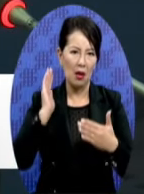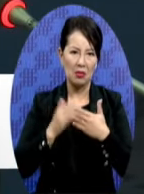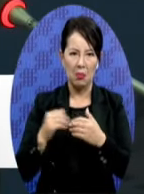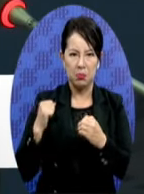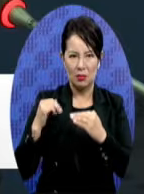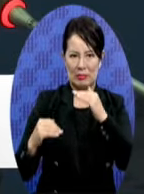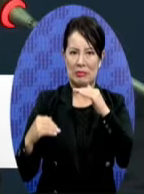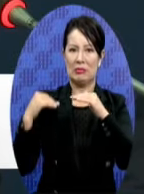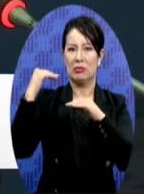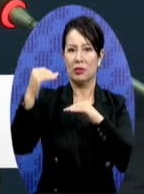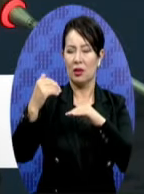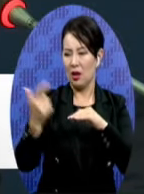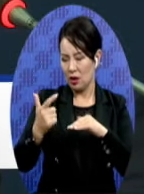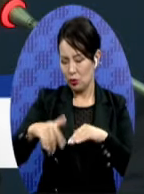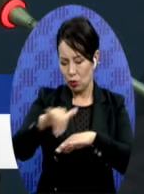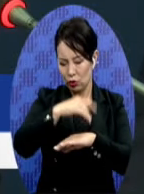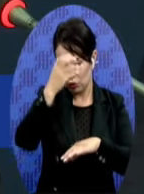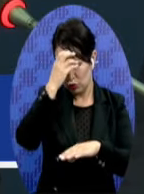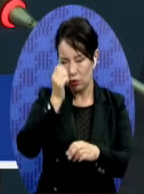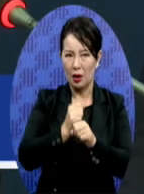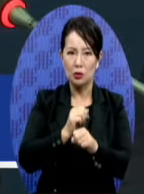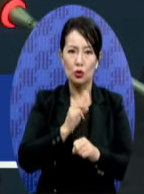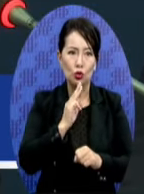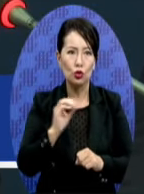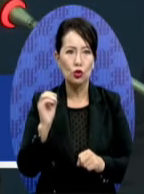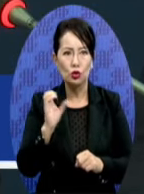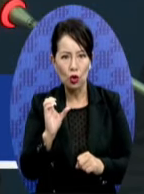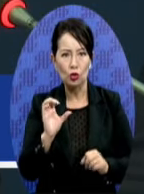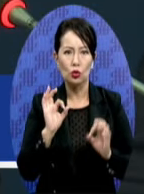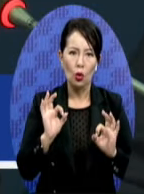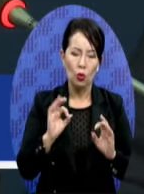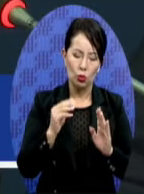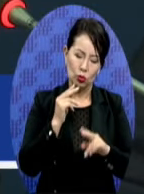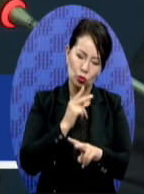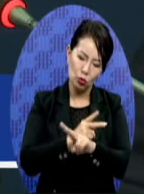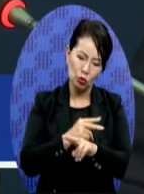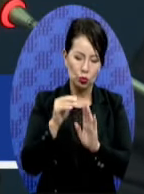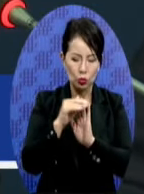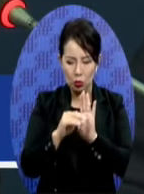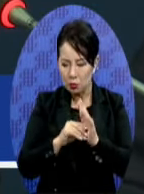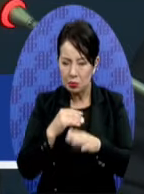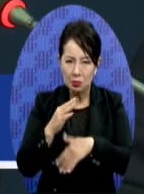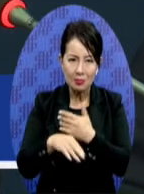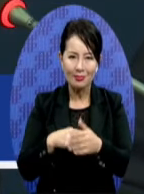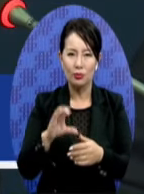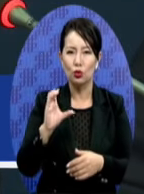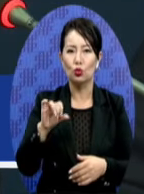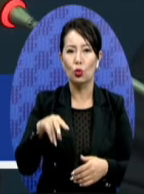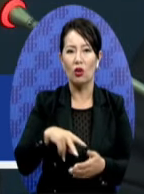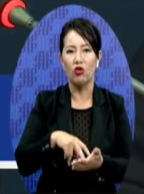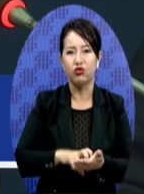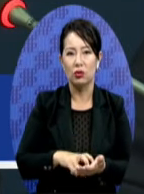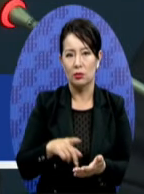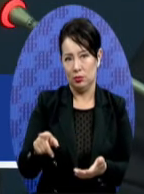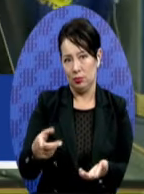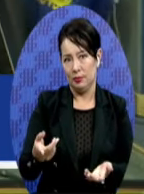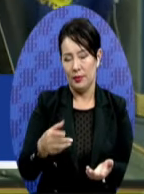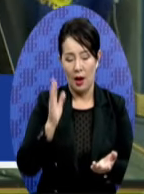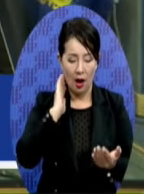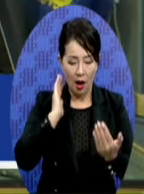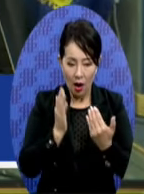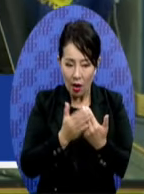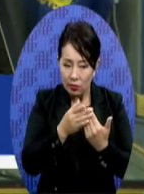байдал ийм байхад улс төрийн албан тушаалтнуудын шударгасны хэв хэмжээг тогтоосон дүрм журмын хэрэгжилт сул байна. Зохицуулт хэвээр байгаа боловч авилгын талаар